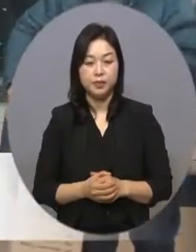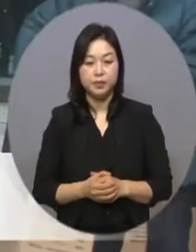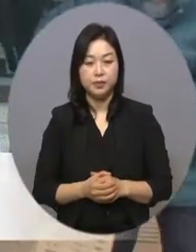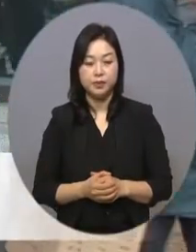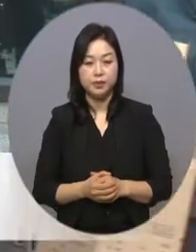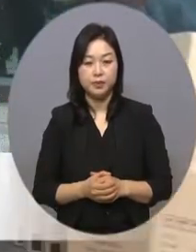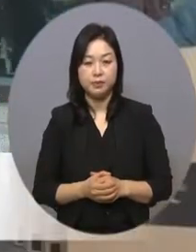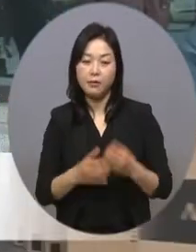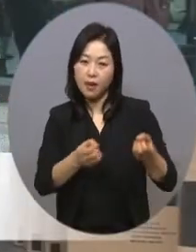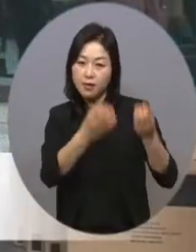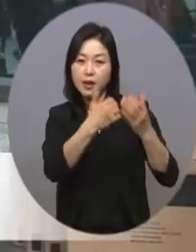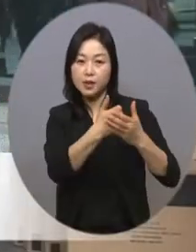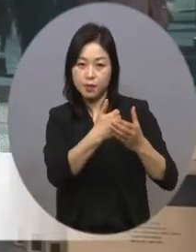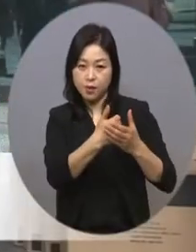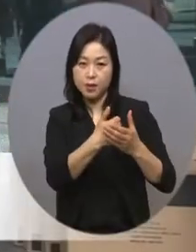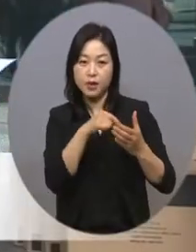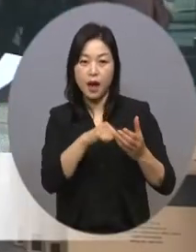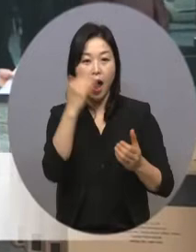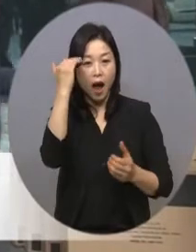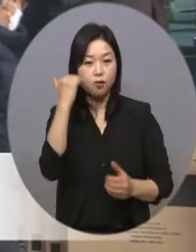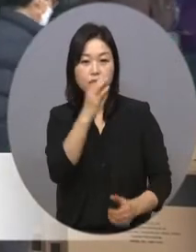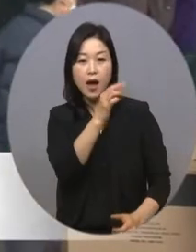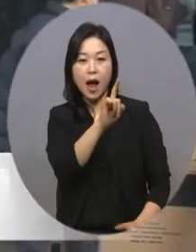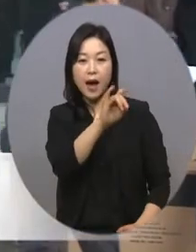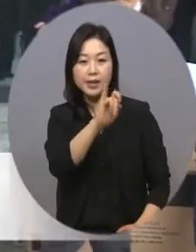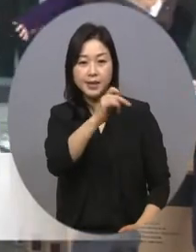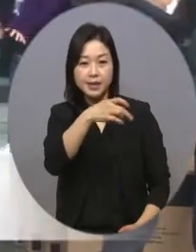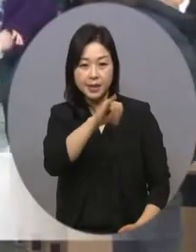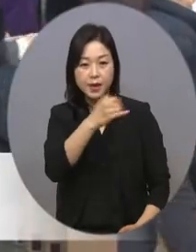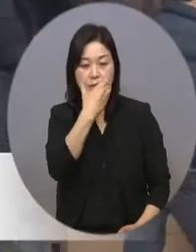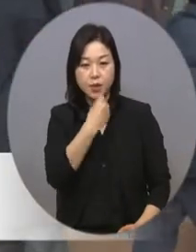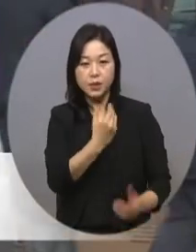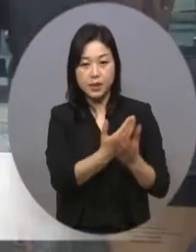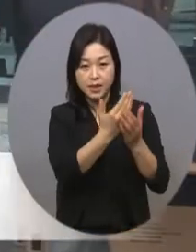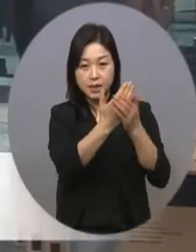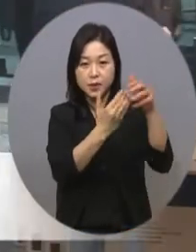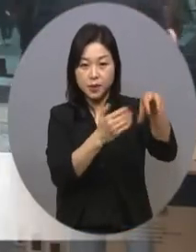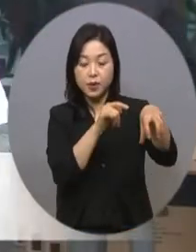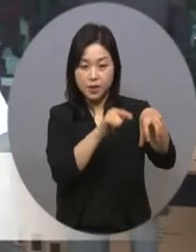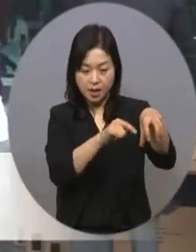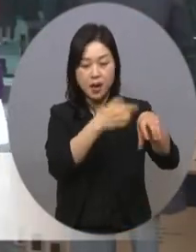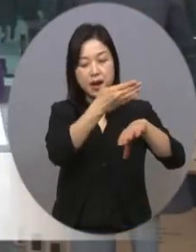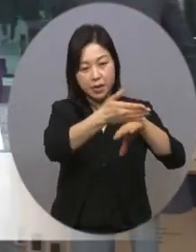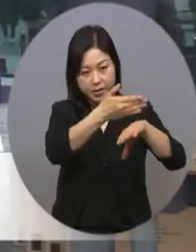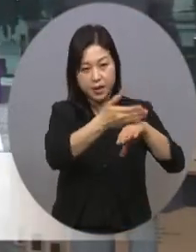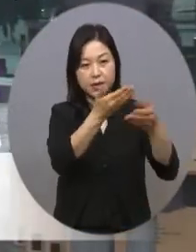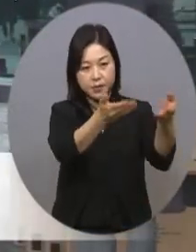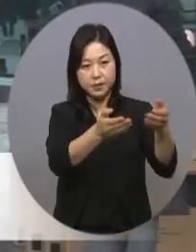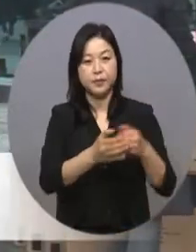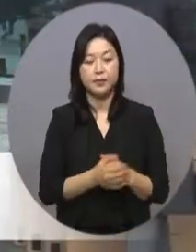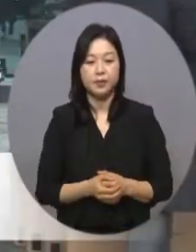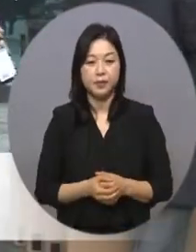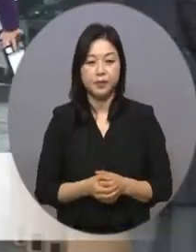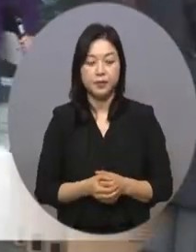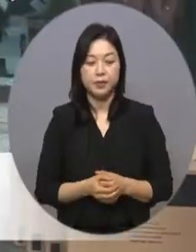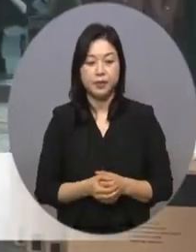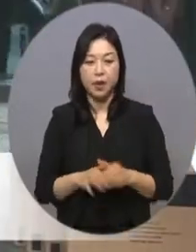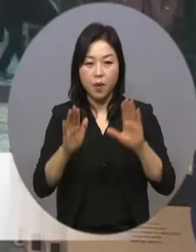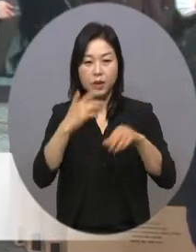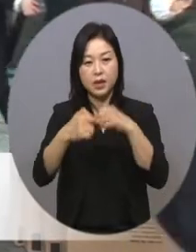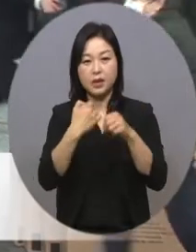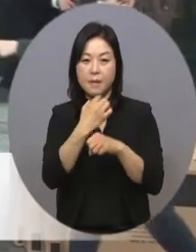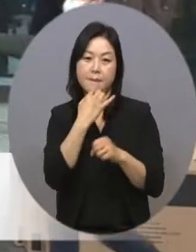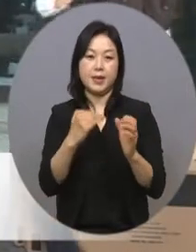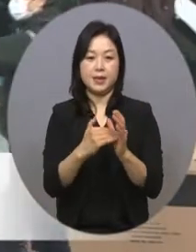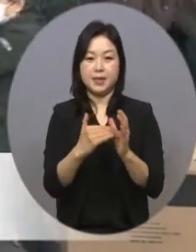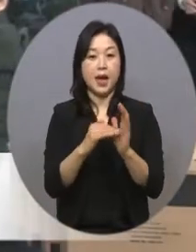오늘 이 행사에 지원을 해주신 한국 IT복지진흥원에 감사를 드리고